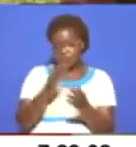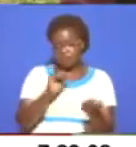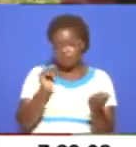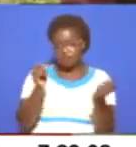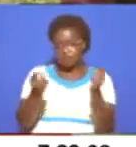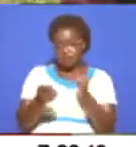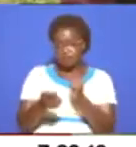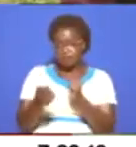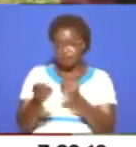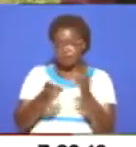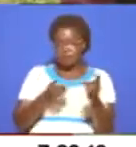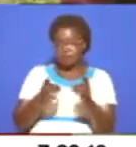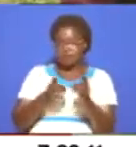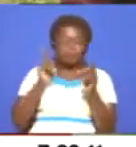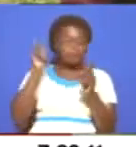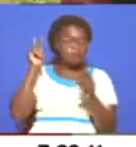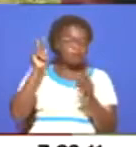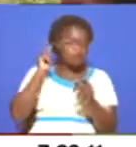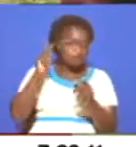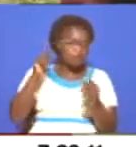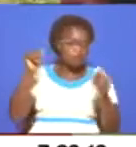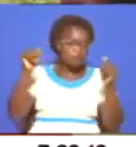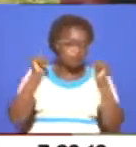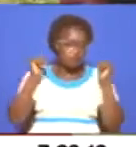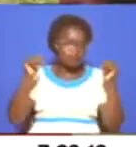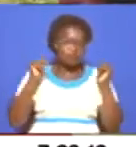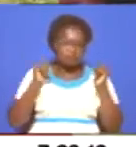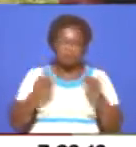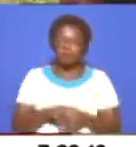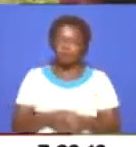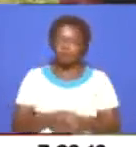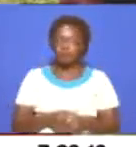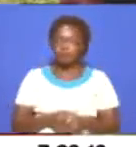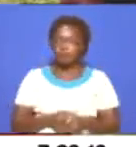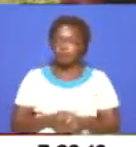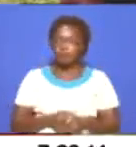kuelekea kaunti za Kisii na Nyamira. Wycliffe Oketch, Darubini, kutoka kaunti ya Busia.